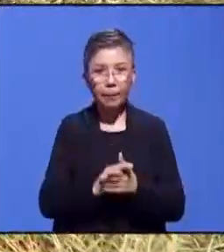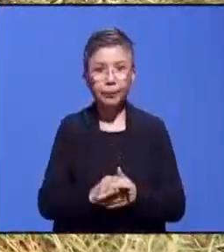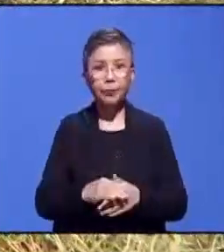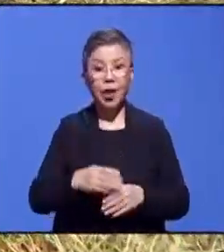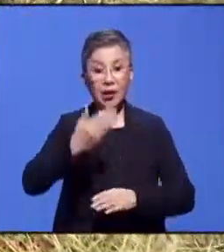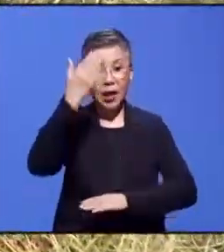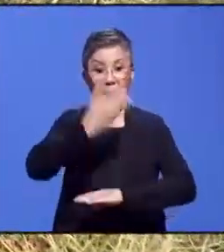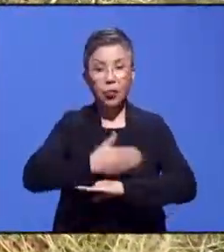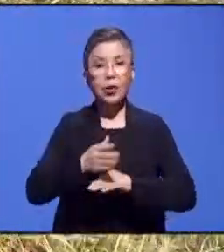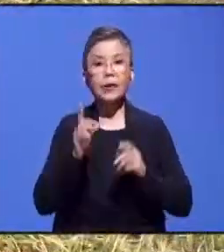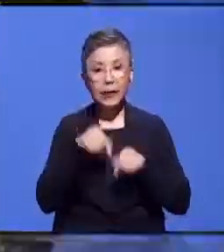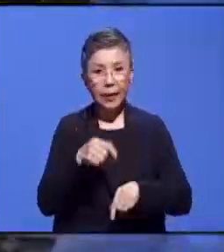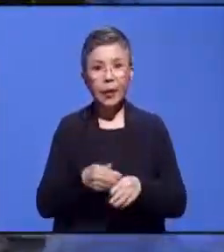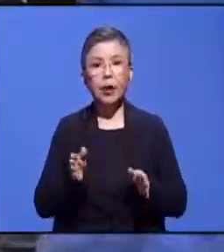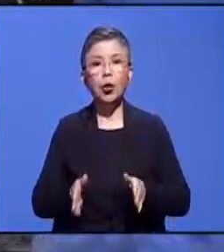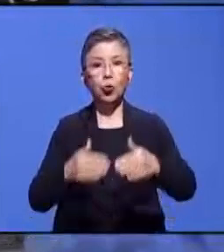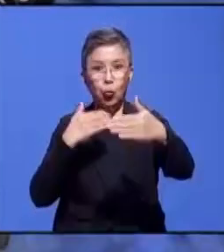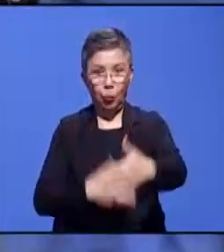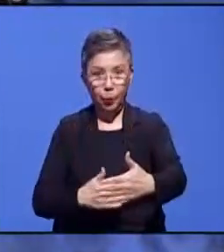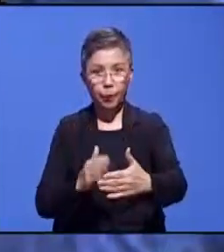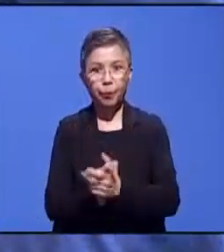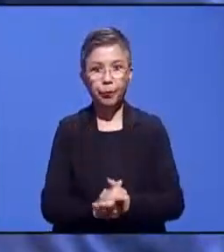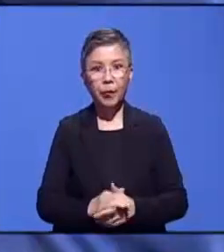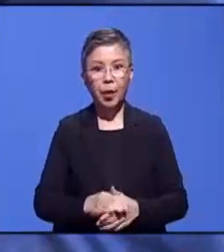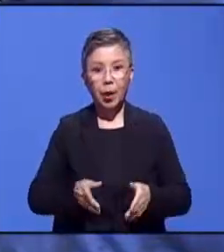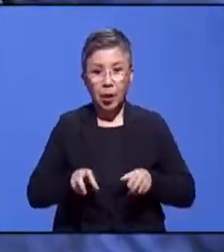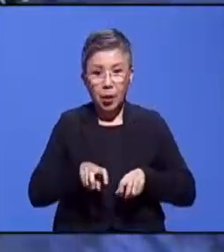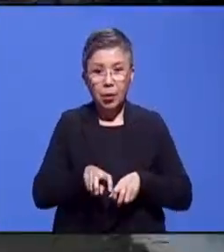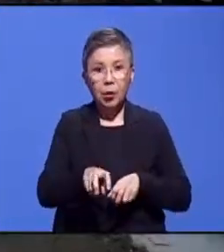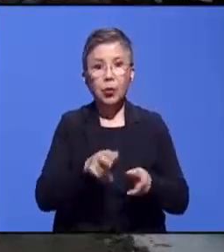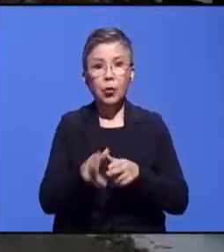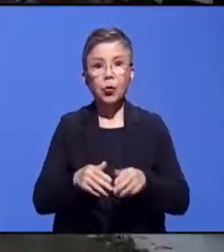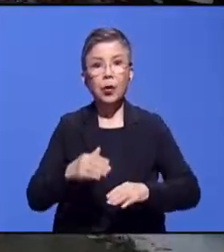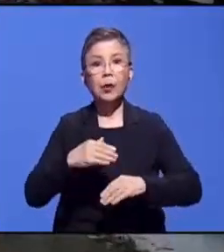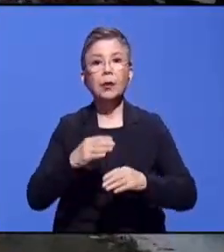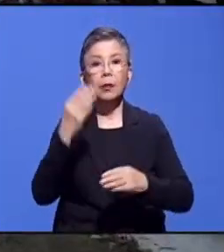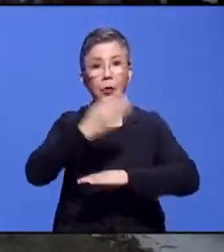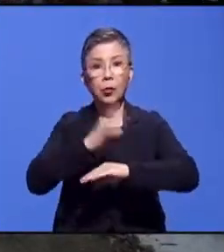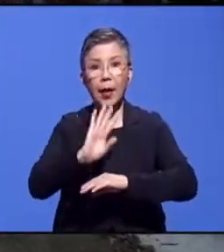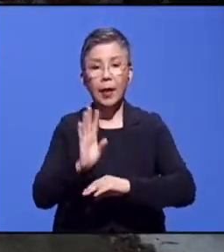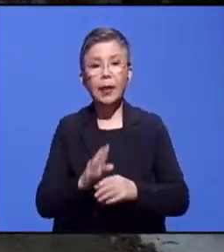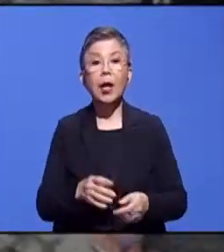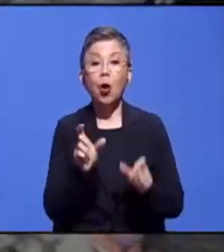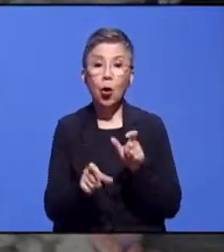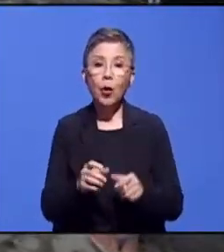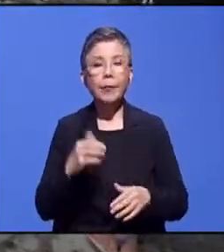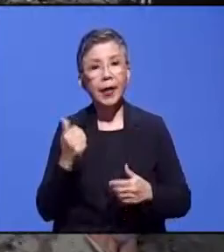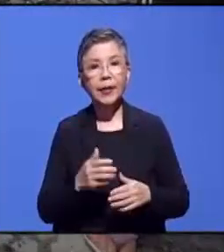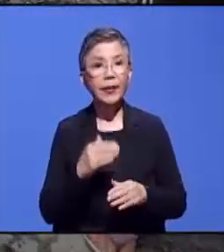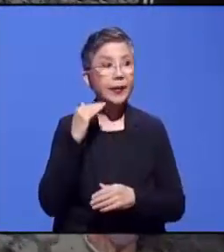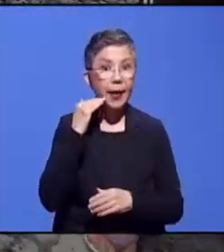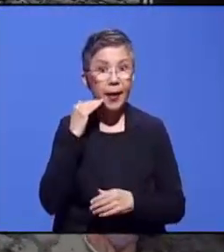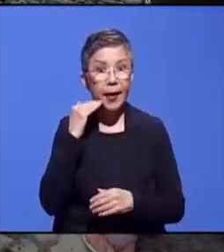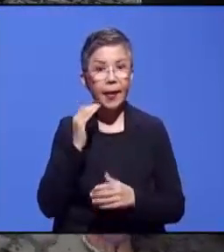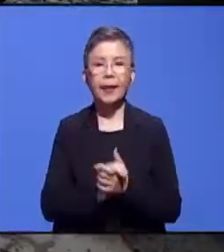perlintasan tanpa palang pintu ini. Sebelum ditutup, perlintasan tanpa palang pintu biasanya dijaga warga sekitar secara sukarela. Namun tidak sampai